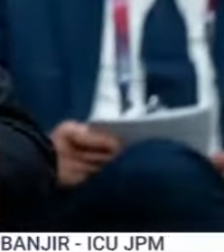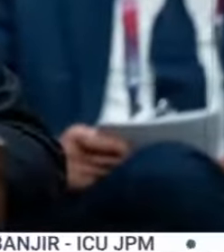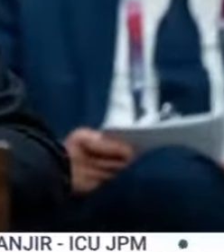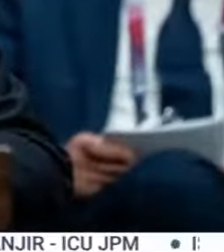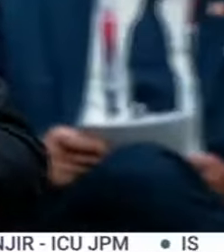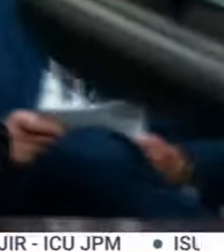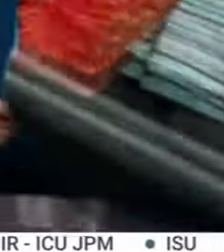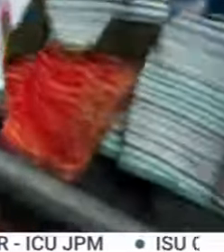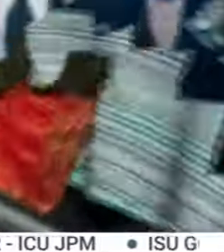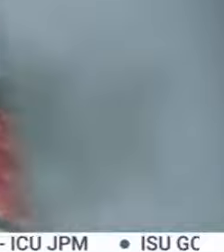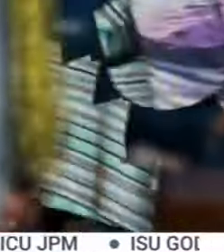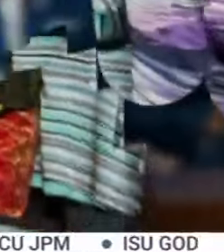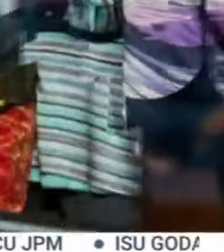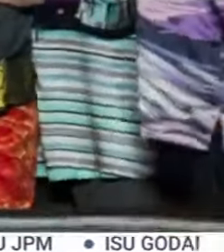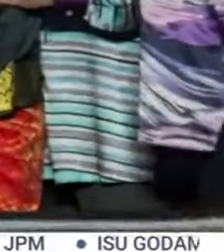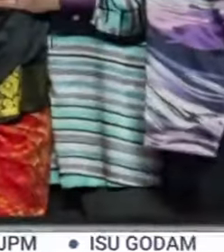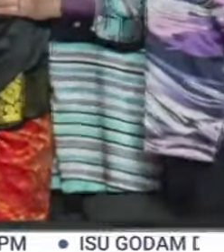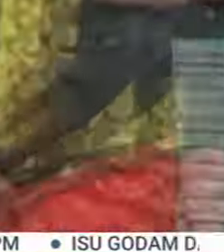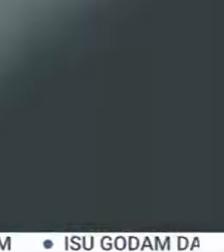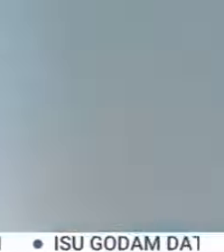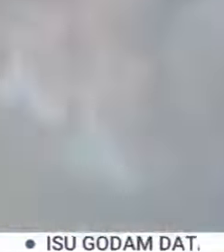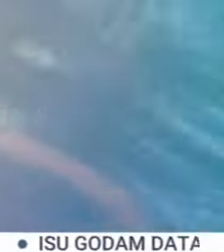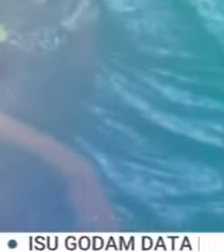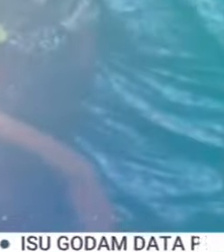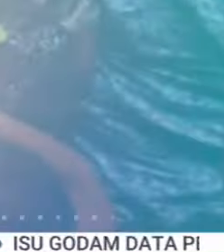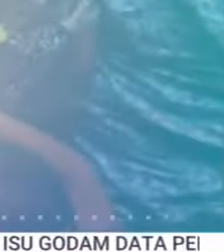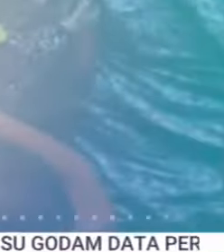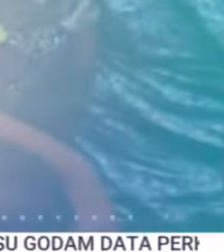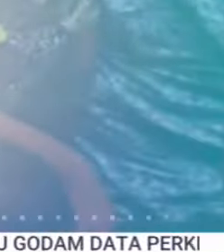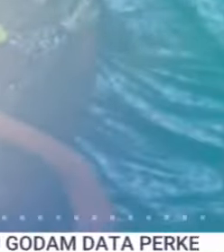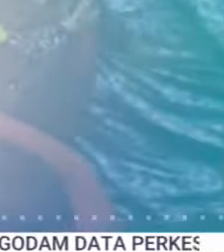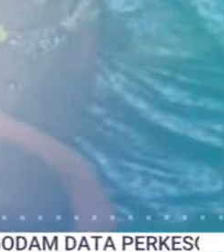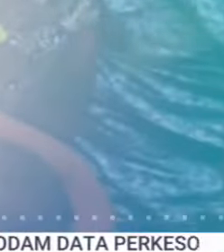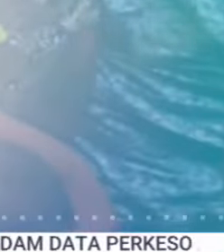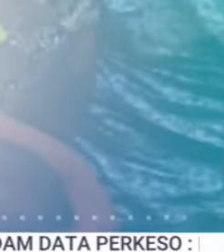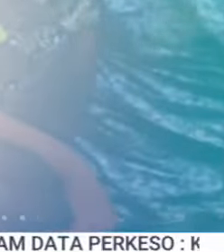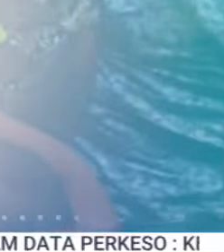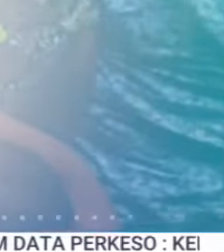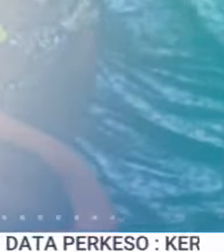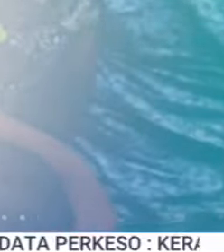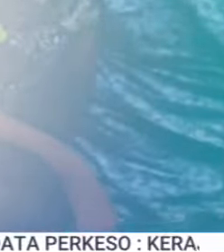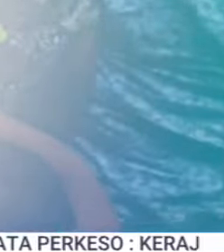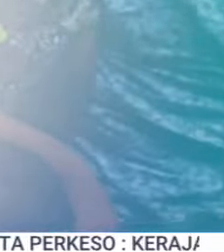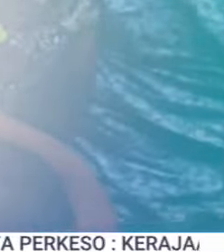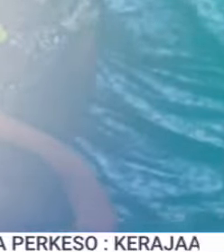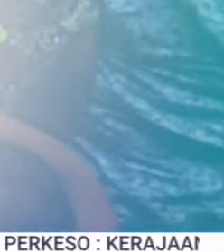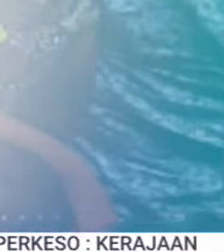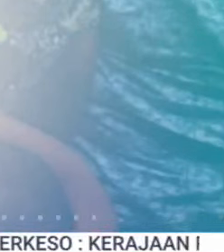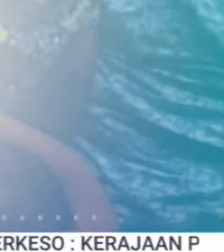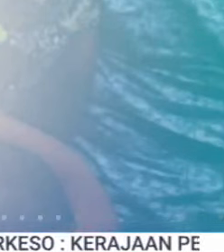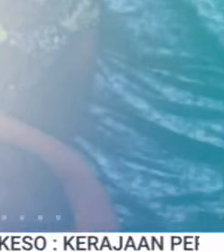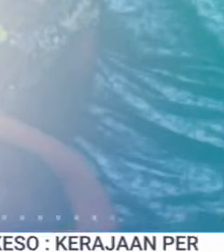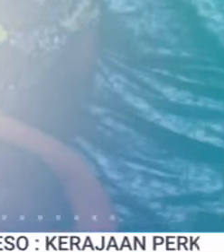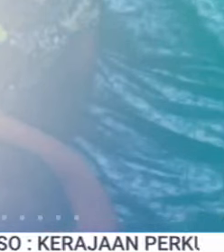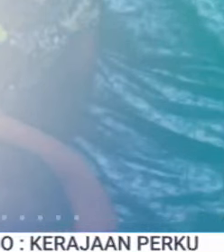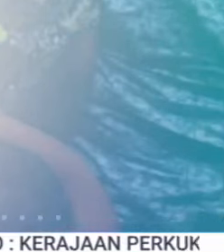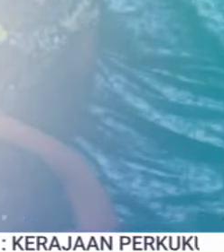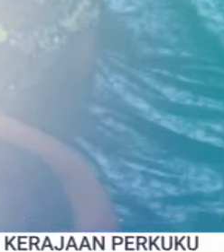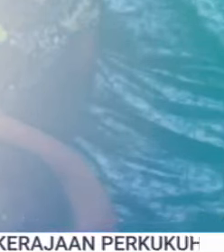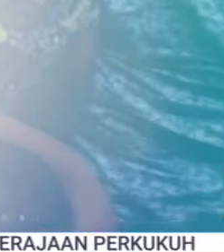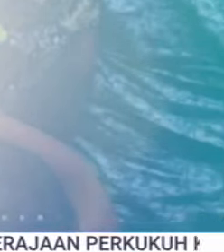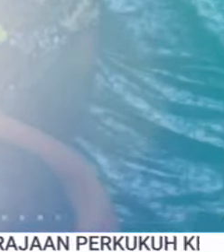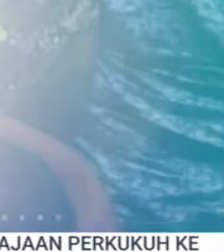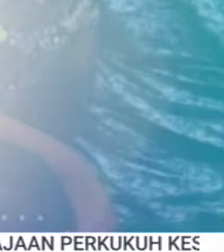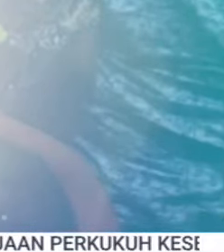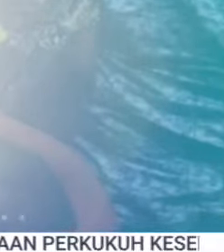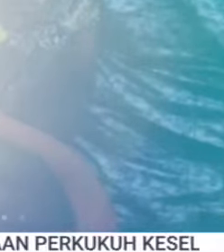disempurnakan oleh Yang Amat Berhormat Perdana Menteri Datuk Seri Anwar Ibrahim pada 10 Disember